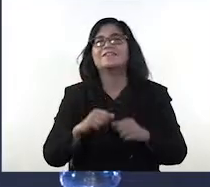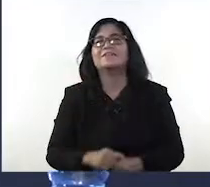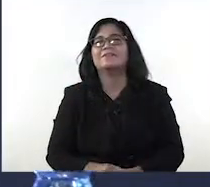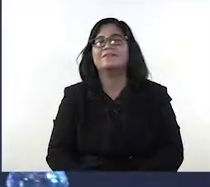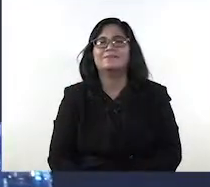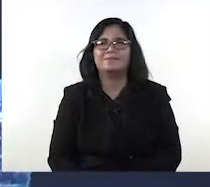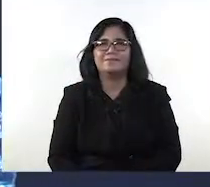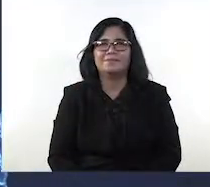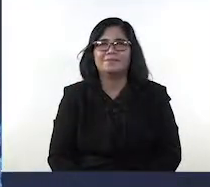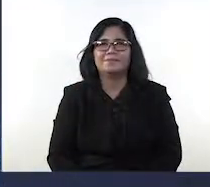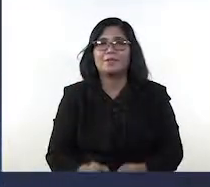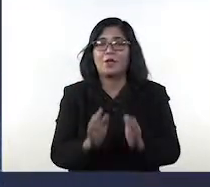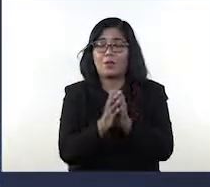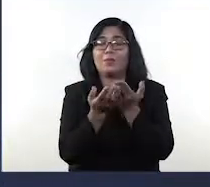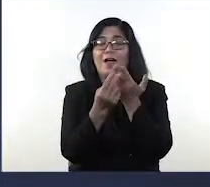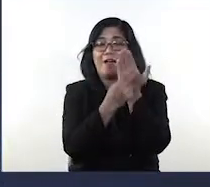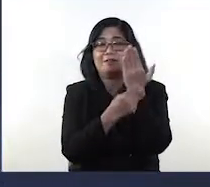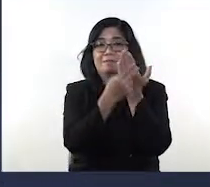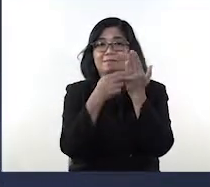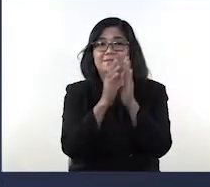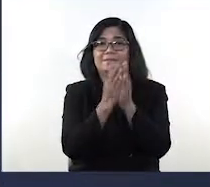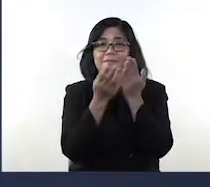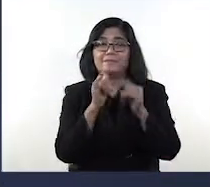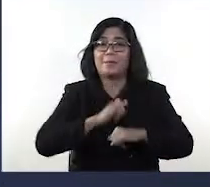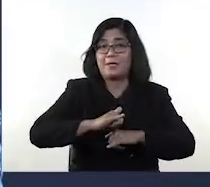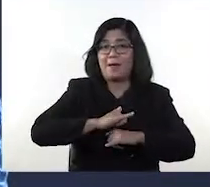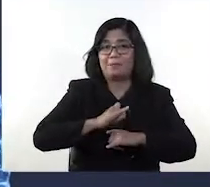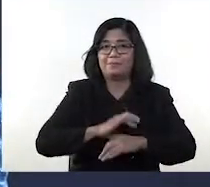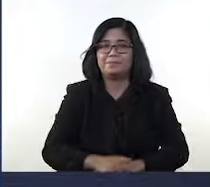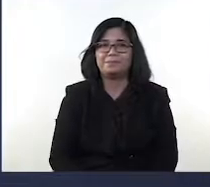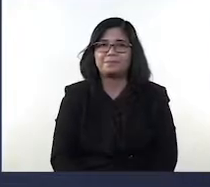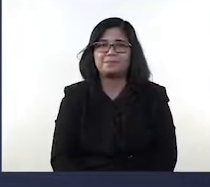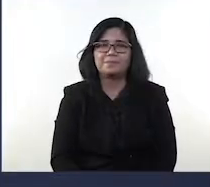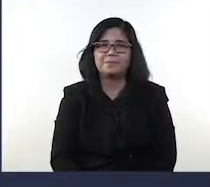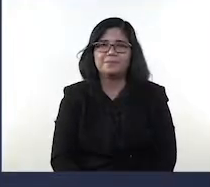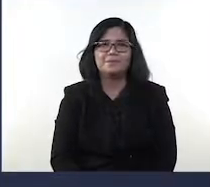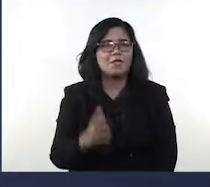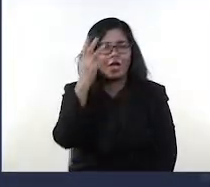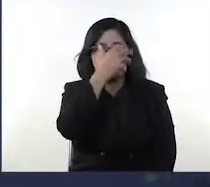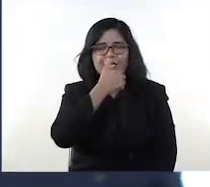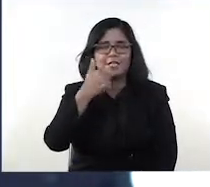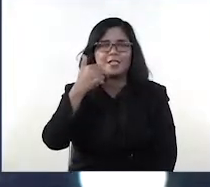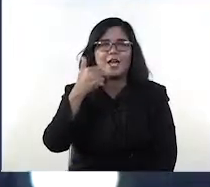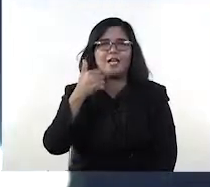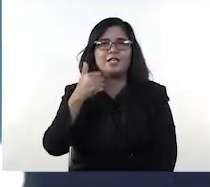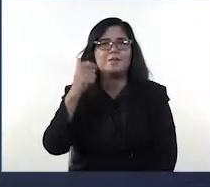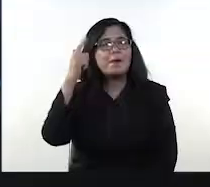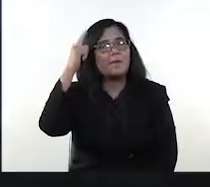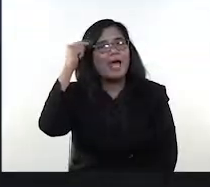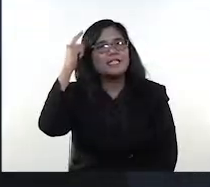Hai wow muka Alkitab kita sama-sama oh indah sekali mempelajari